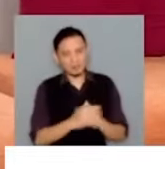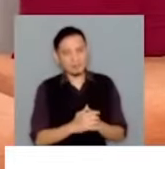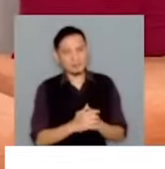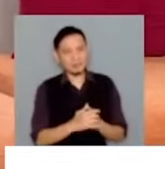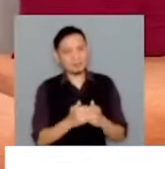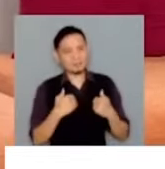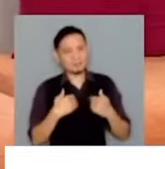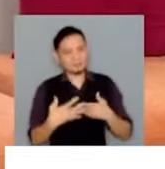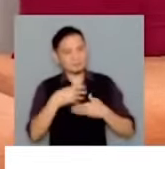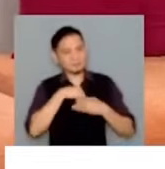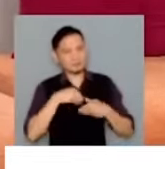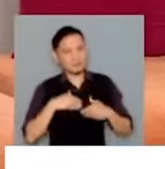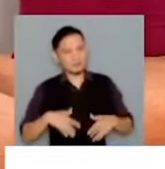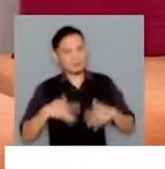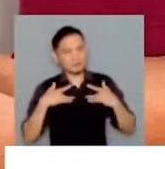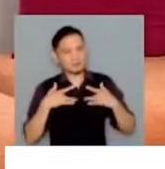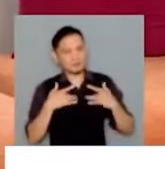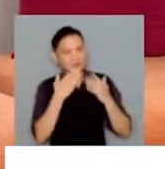that I have